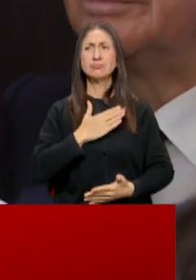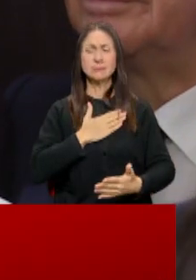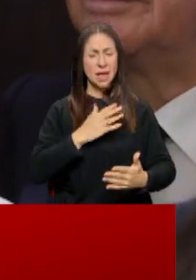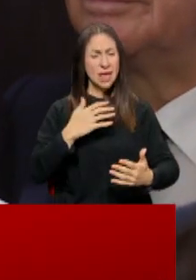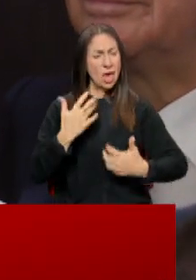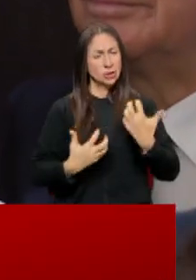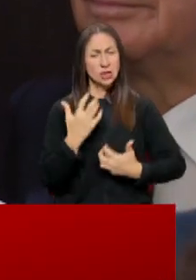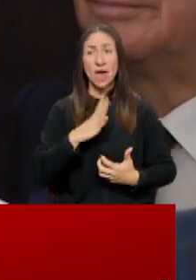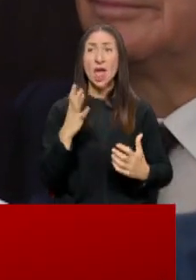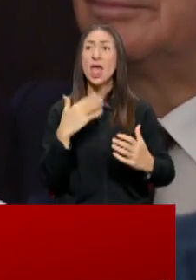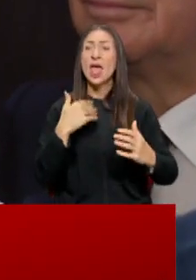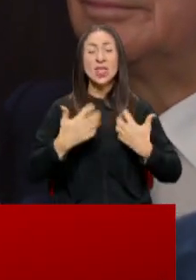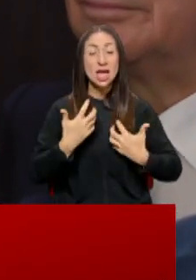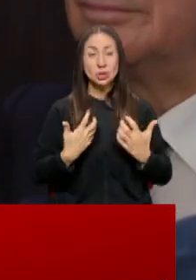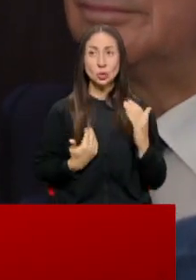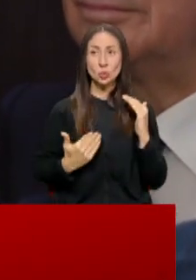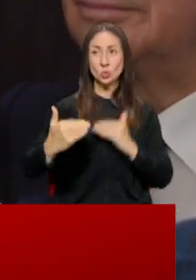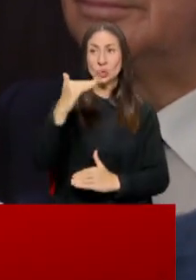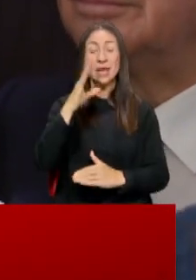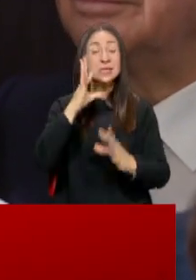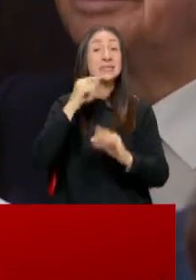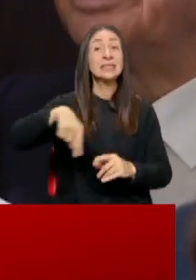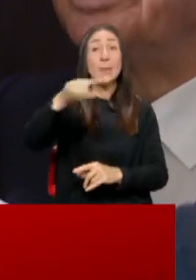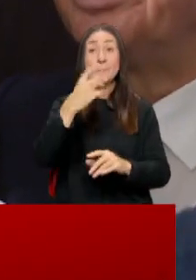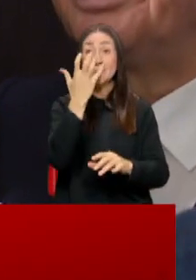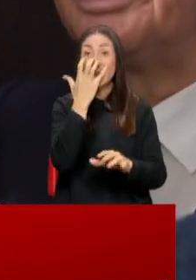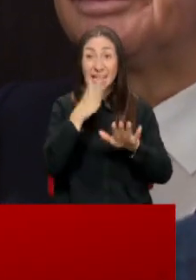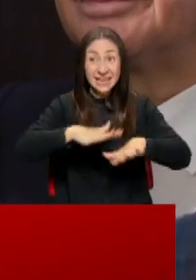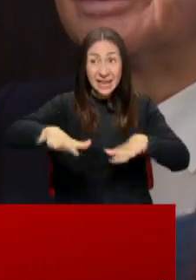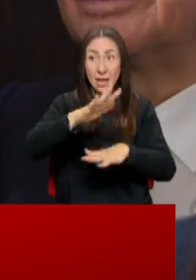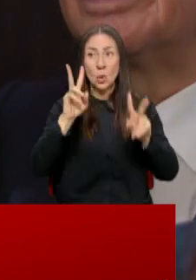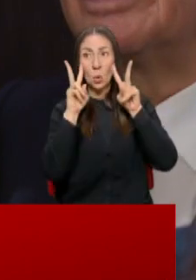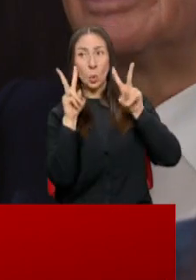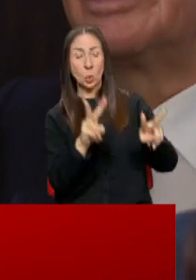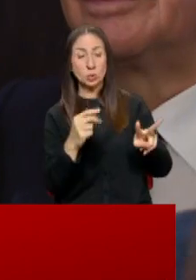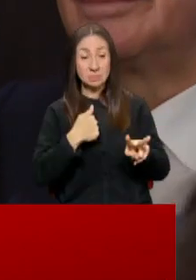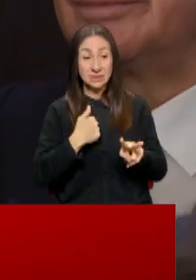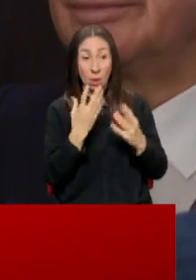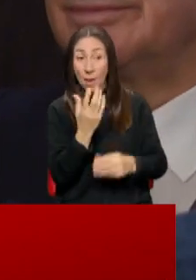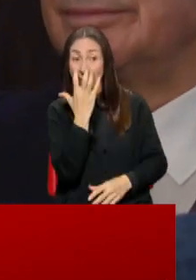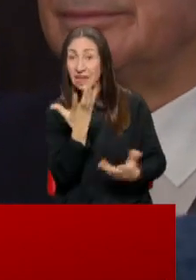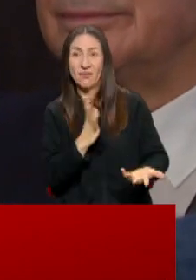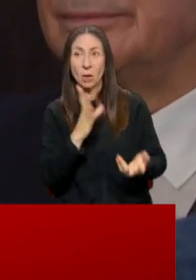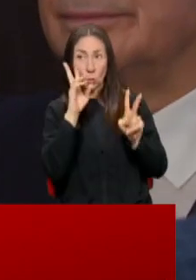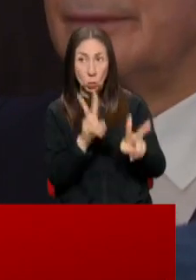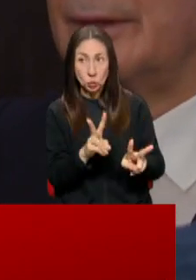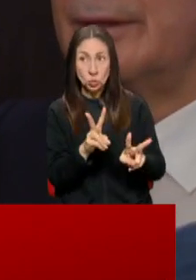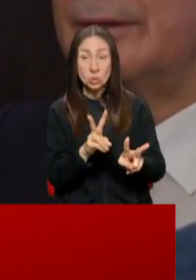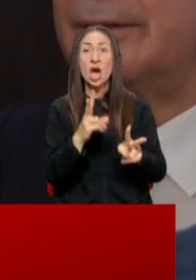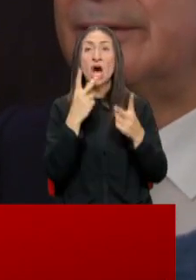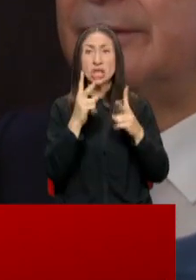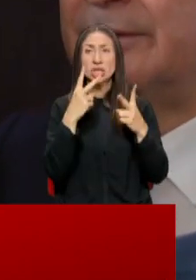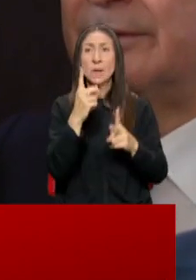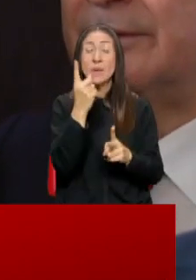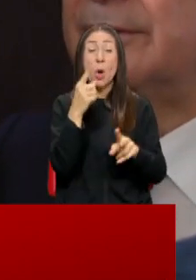heyecanlıyız, enerjimiz çok yüksek. İnsanlarımızın da beklentilerini görüyoruz, bizden olan beklentilerini.